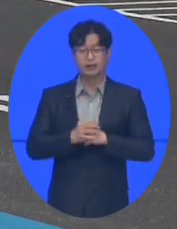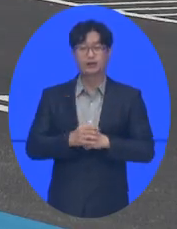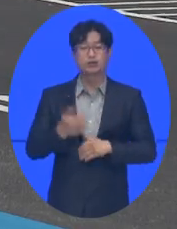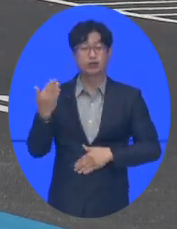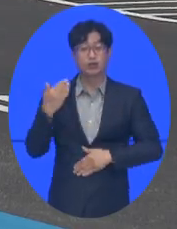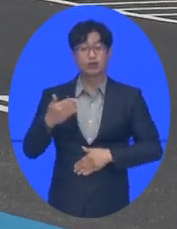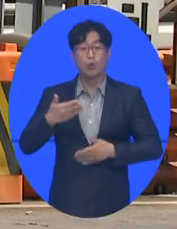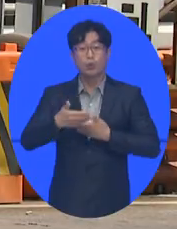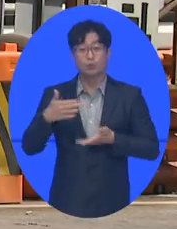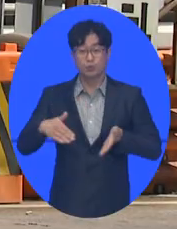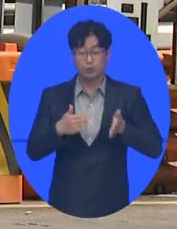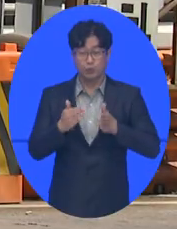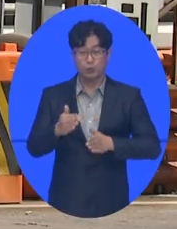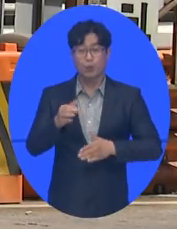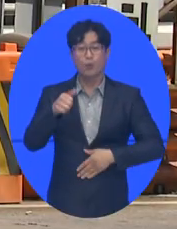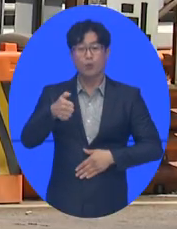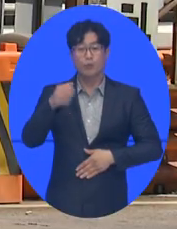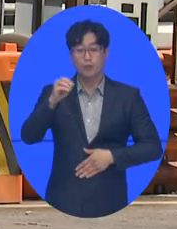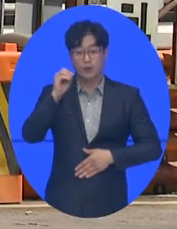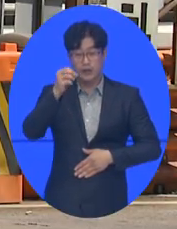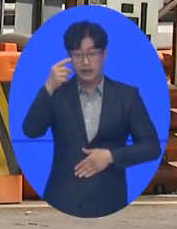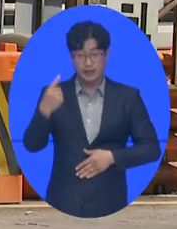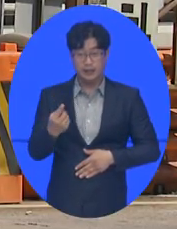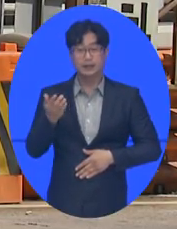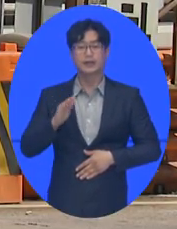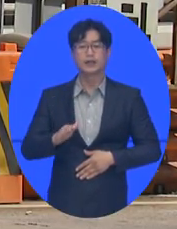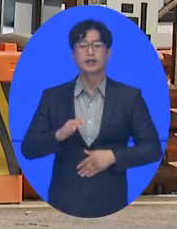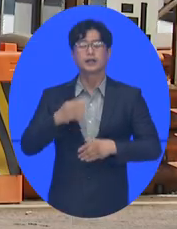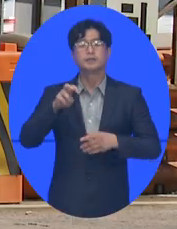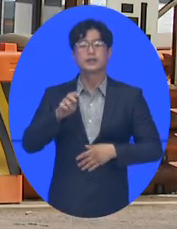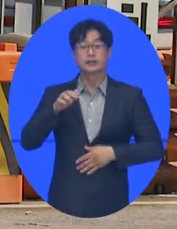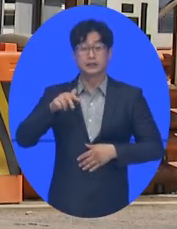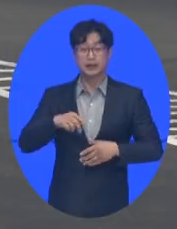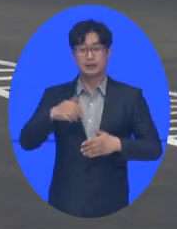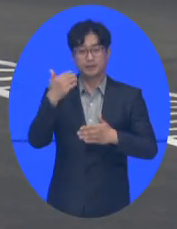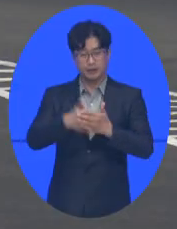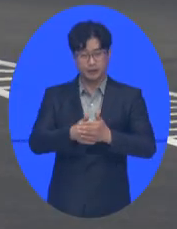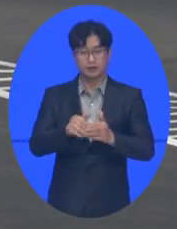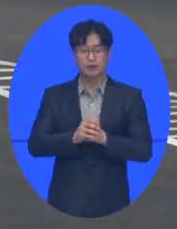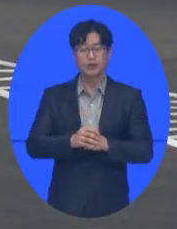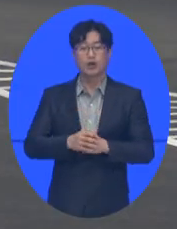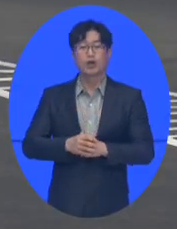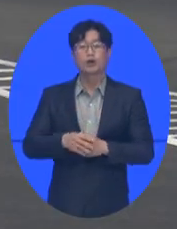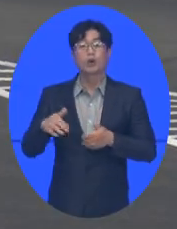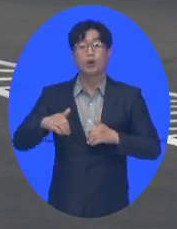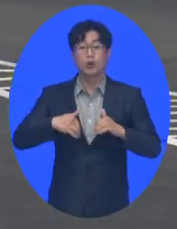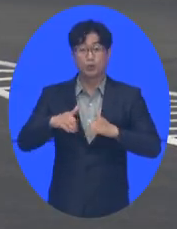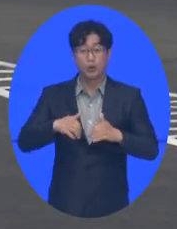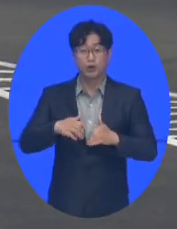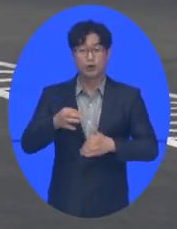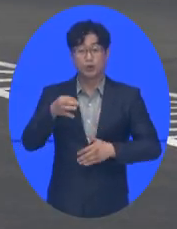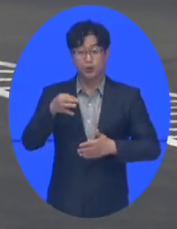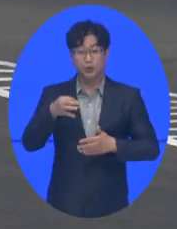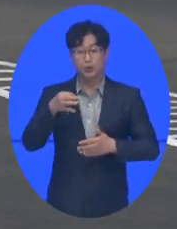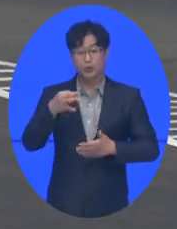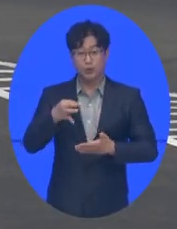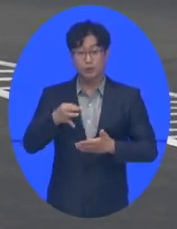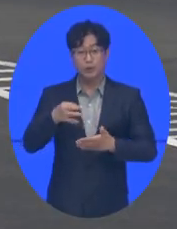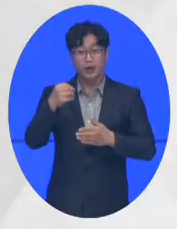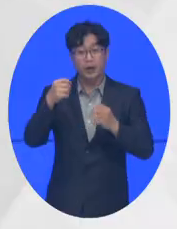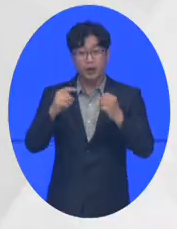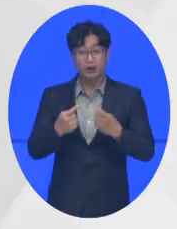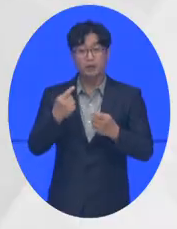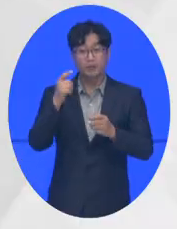받았지만 민자도로는 빠져 있었습니다. 단 통행료를 감면받기 위해서는 전기차와 수소차 전용 하이패스 단말기를 부착해야